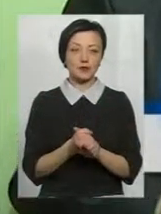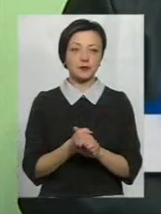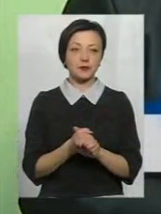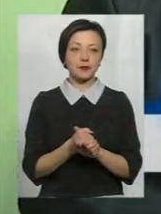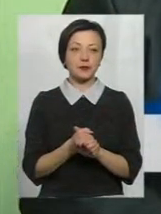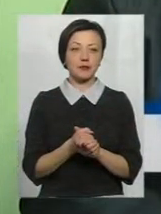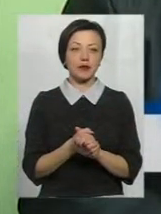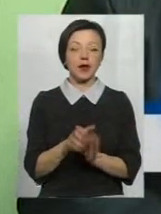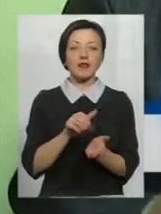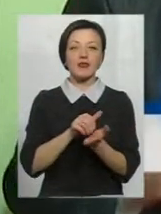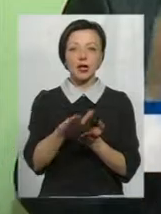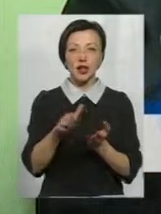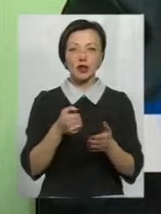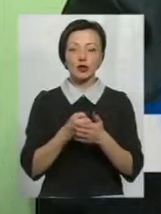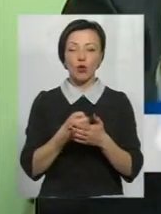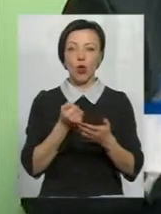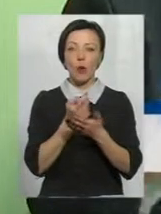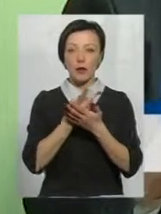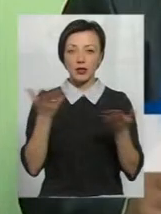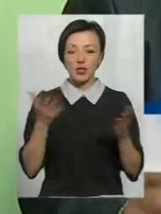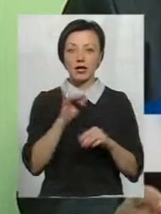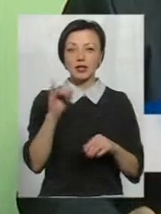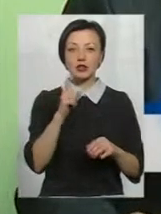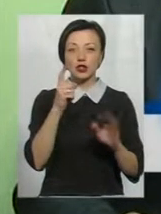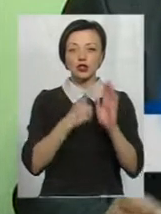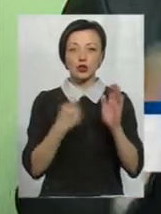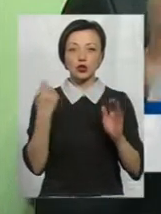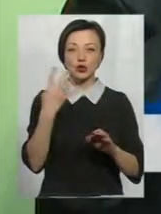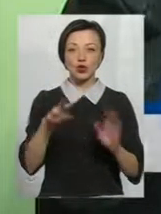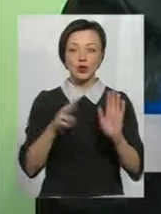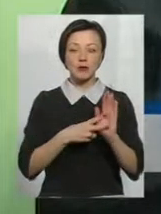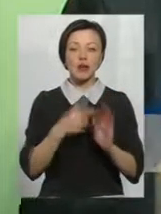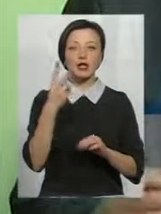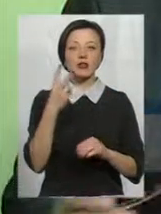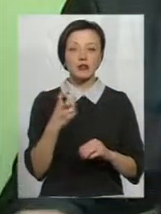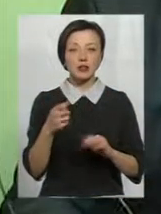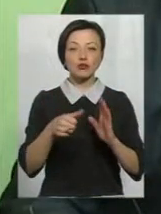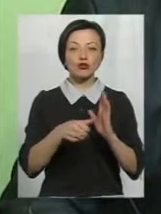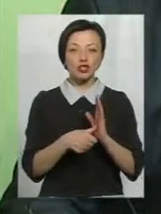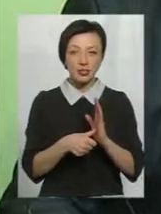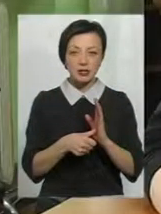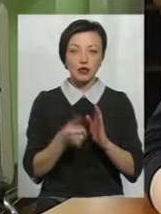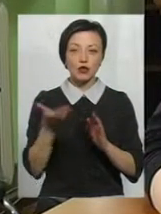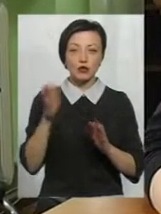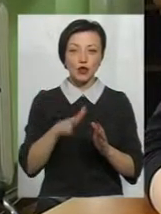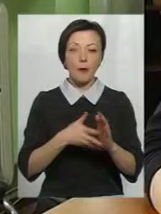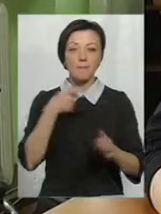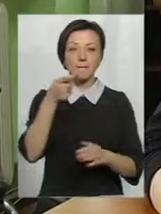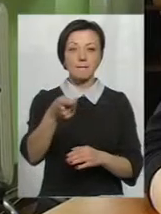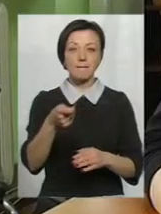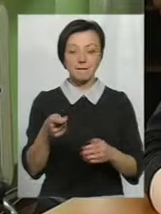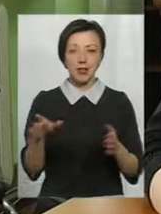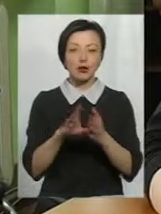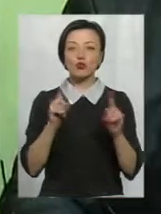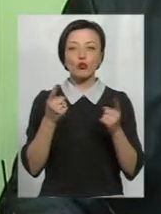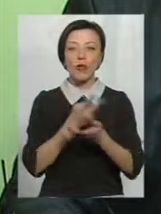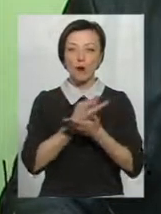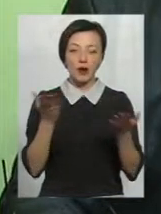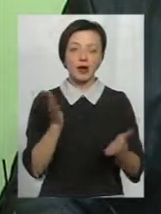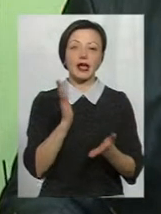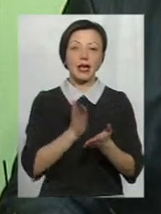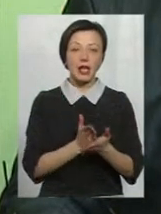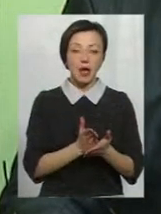оприлюднено, тобто відхилено до оприлюднення із 647 206 петицій. Чому не оприлюднюється? Є